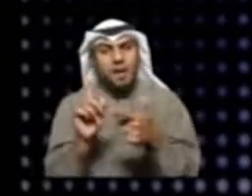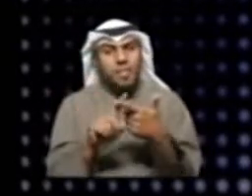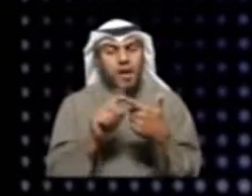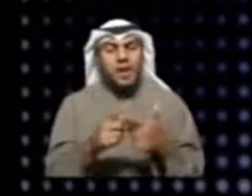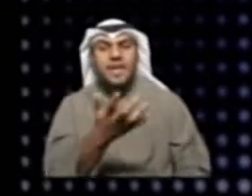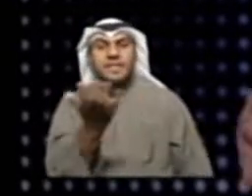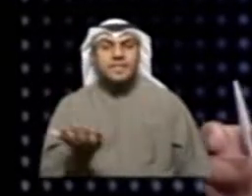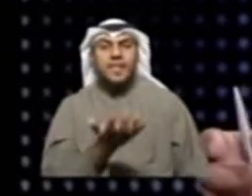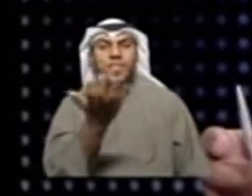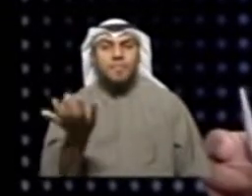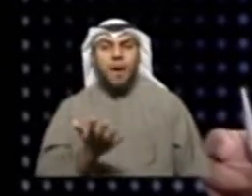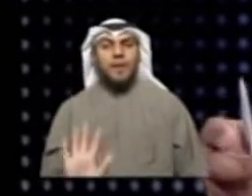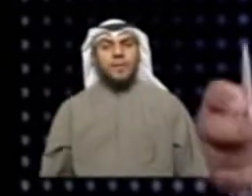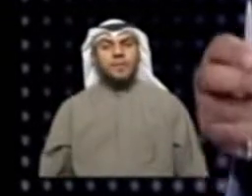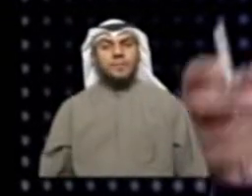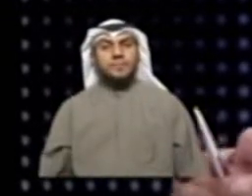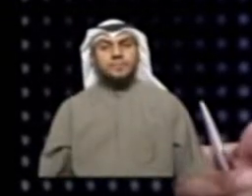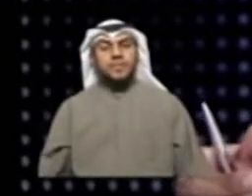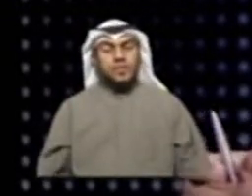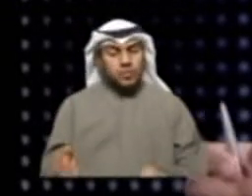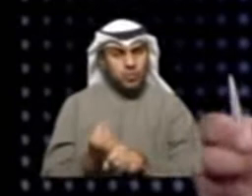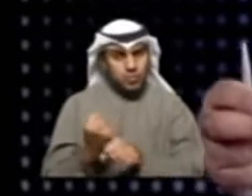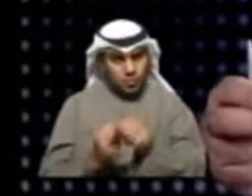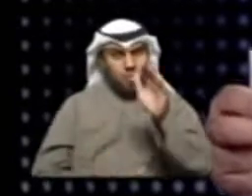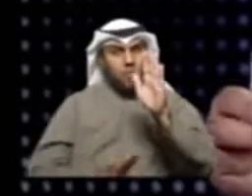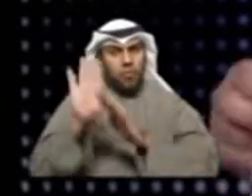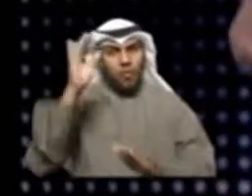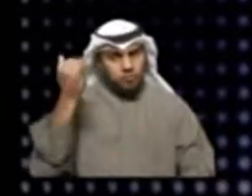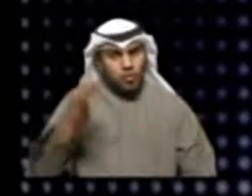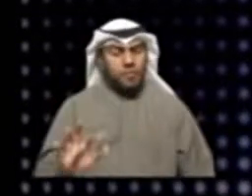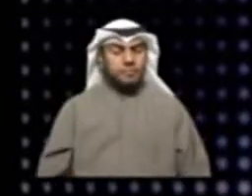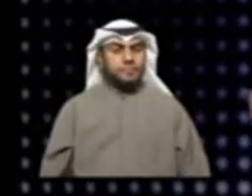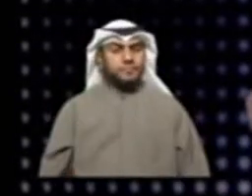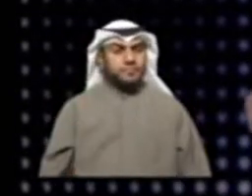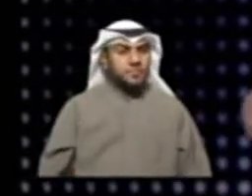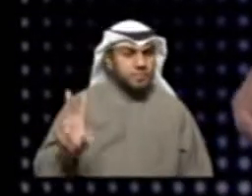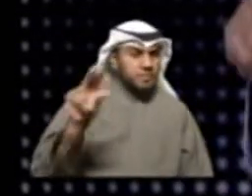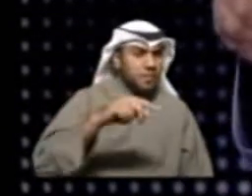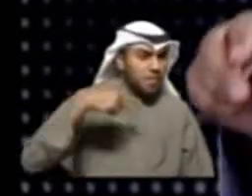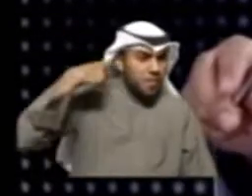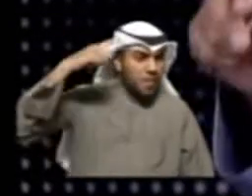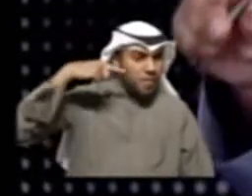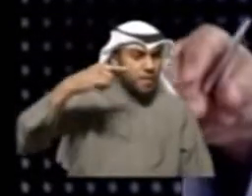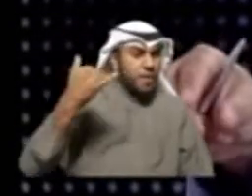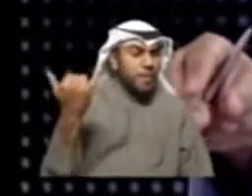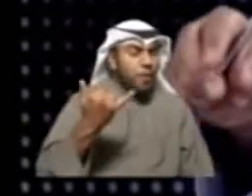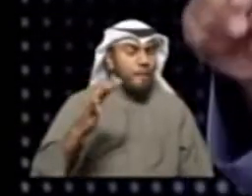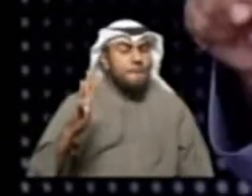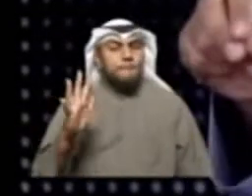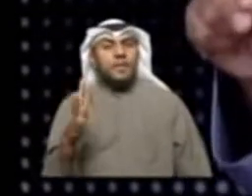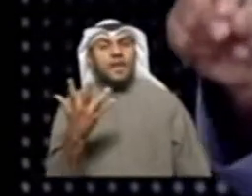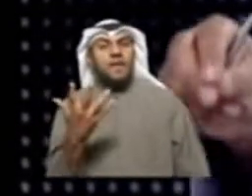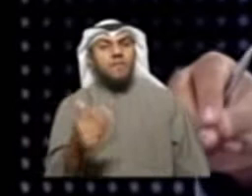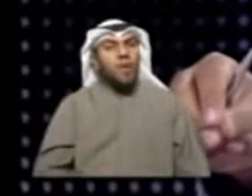استثماري خاص. برأيك أو كما استشفيت، أين سيتركز أو نصيب الأسد